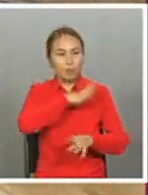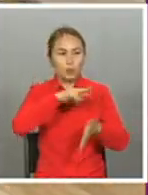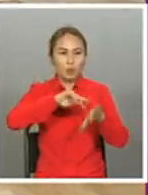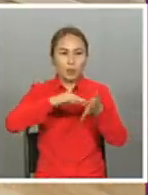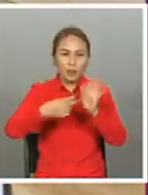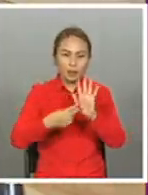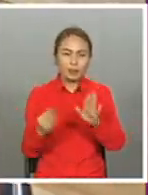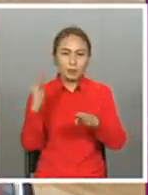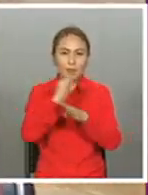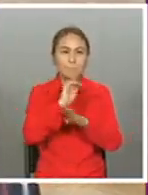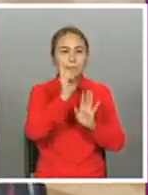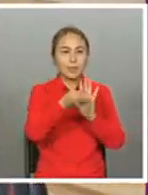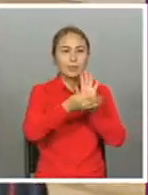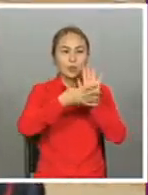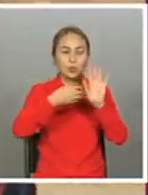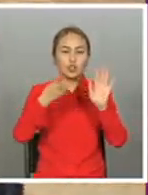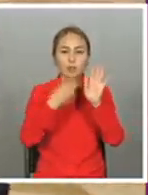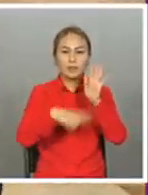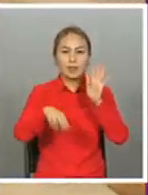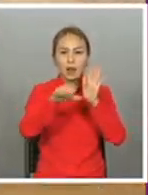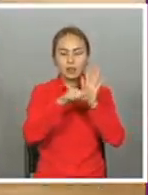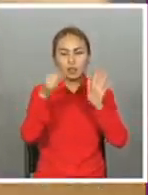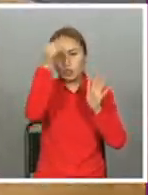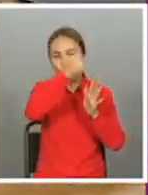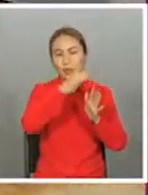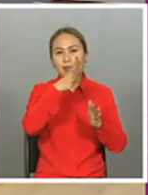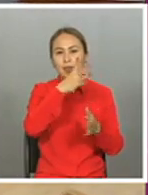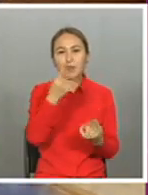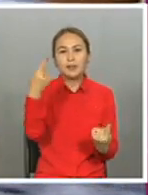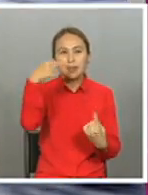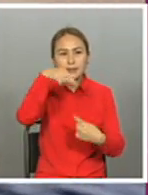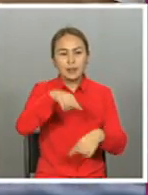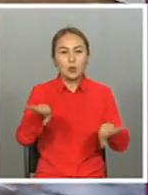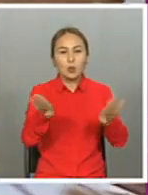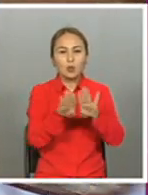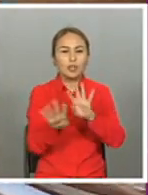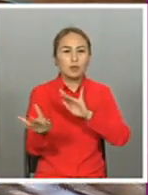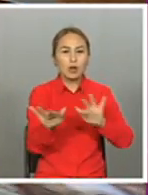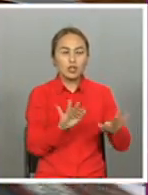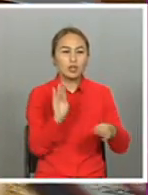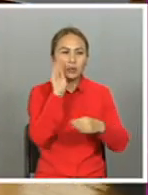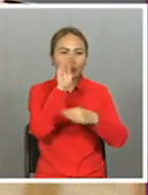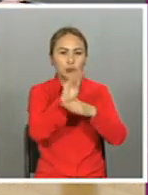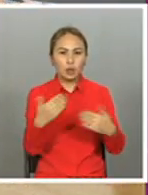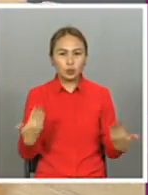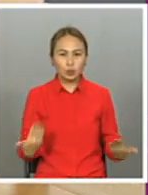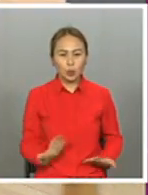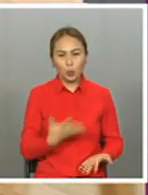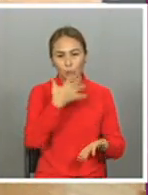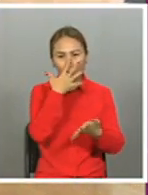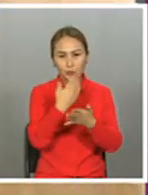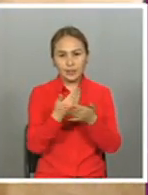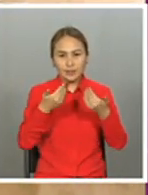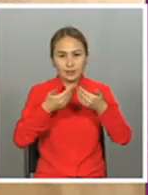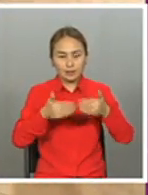Осылайша 1976 жылы заманына сай өнер мұражайы тұрғындарға өз есігін